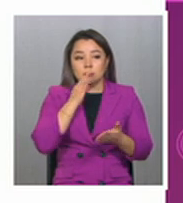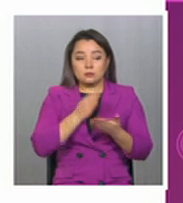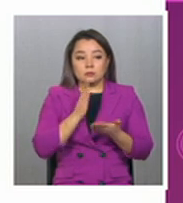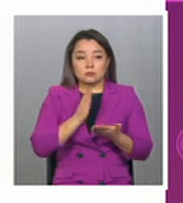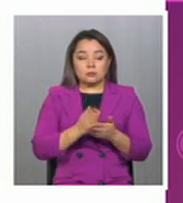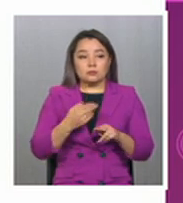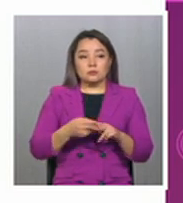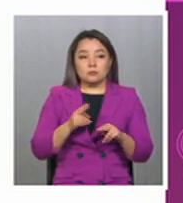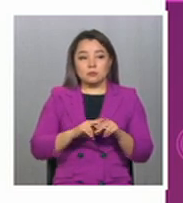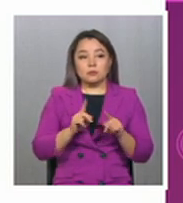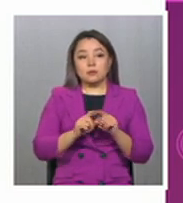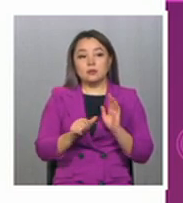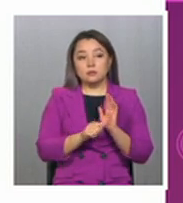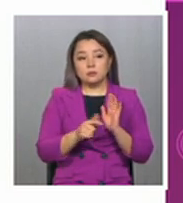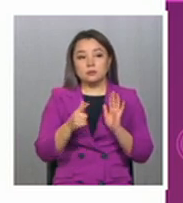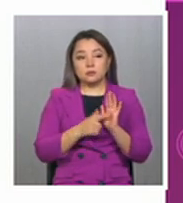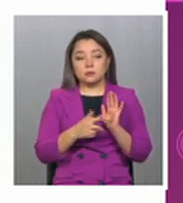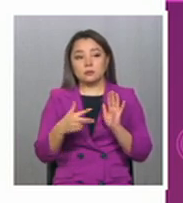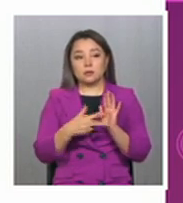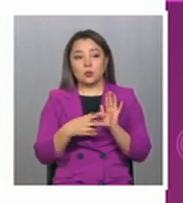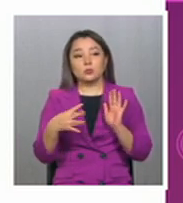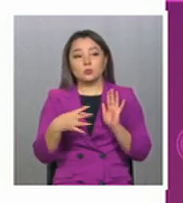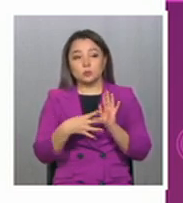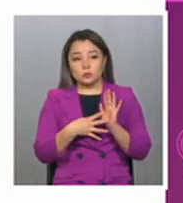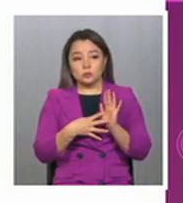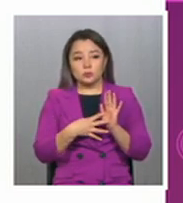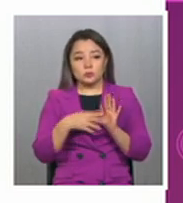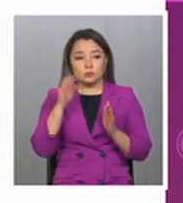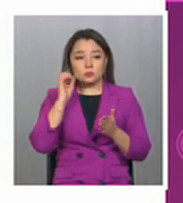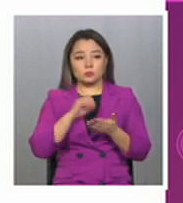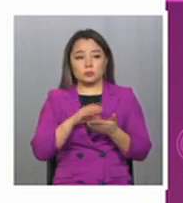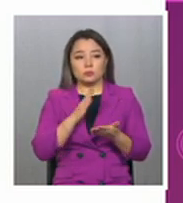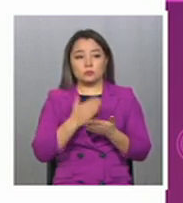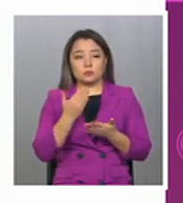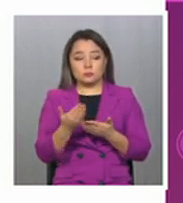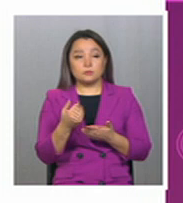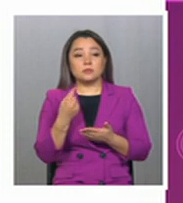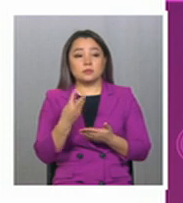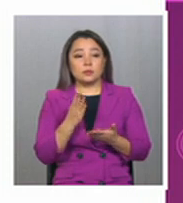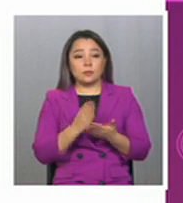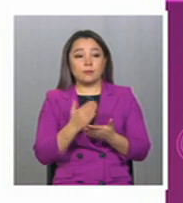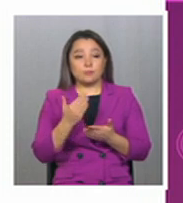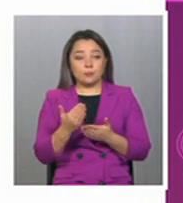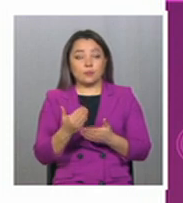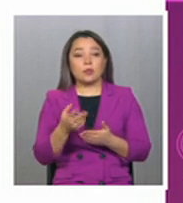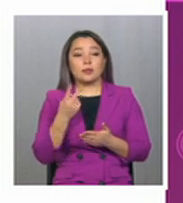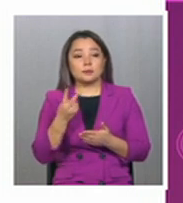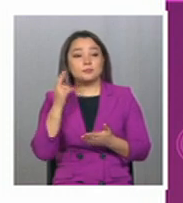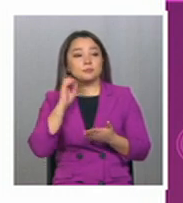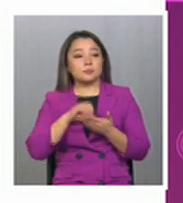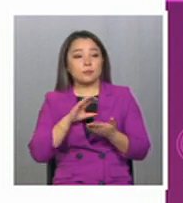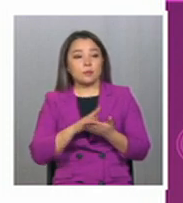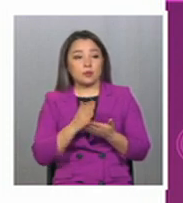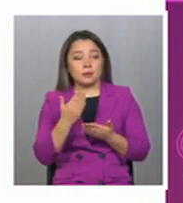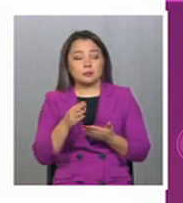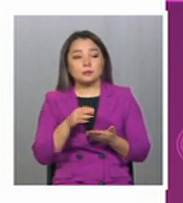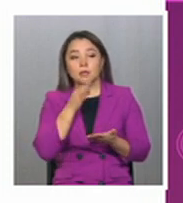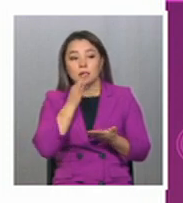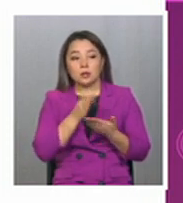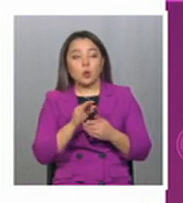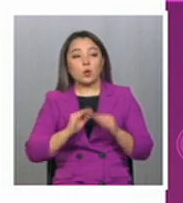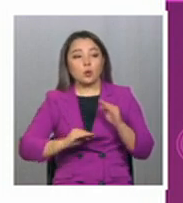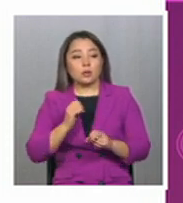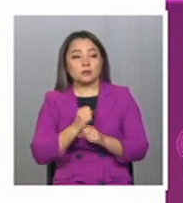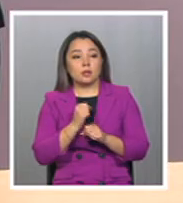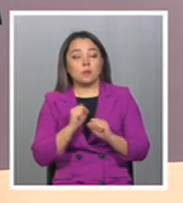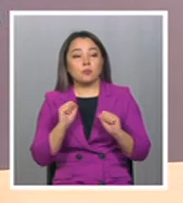онда 6, 7, 8, 9 цифрларынан неше екі таңбалы сан құрастыруға